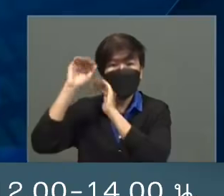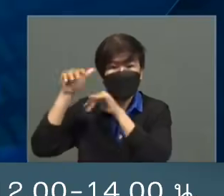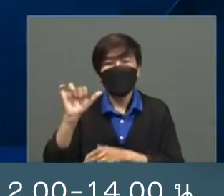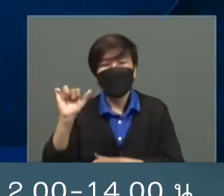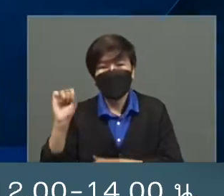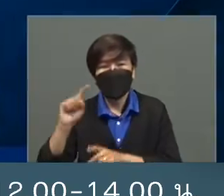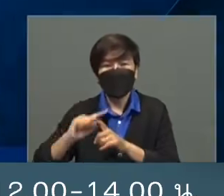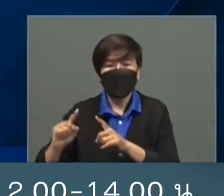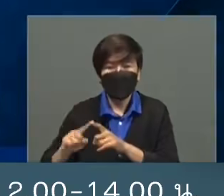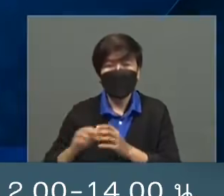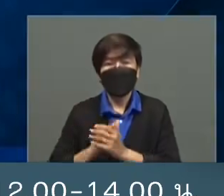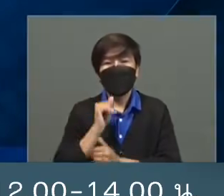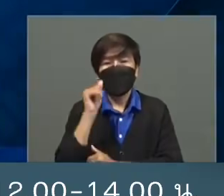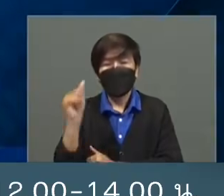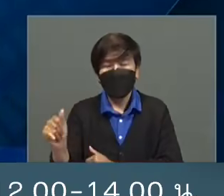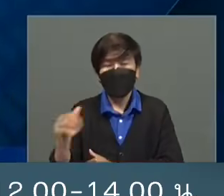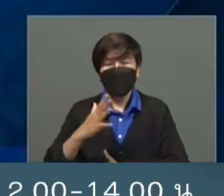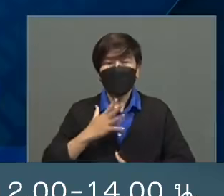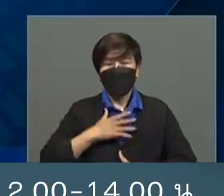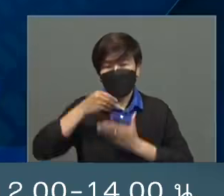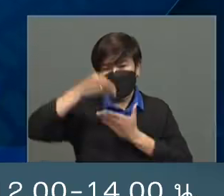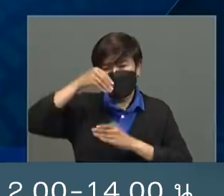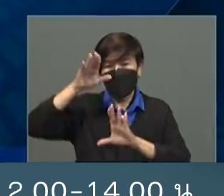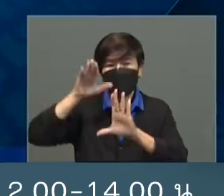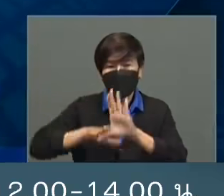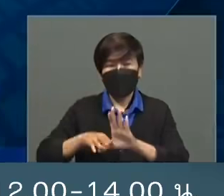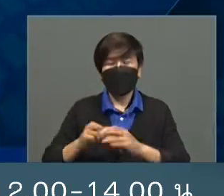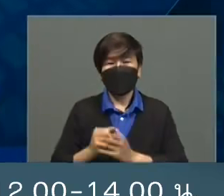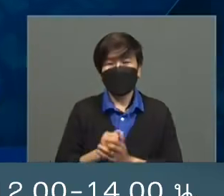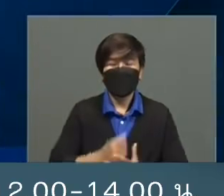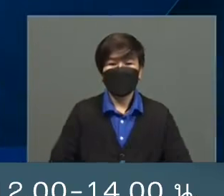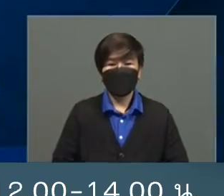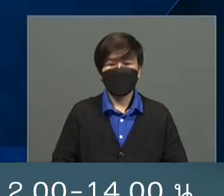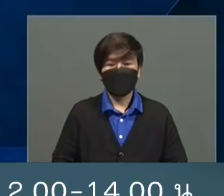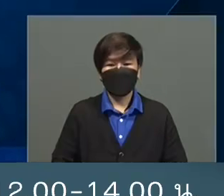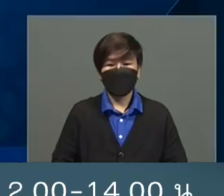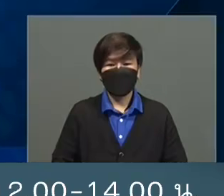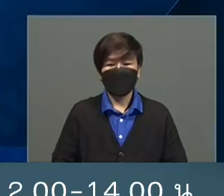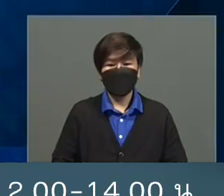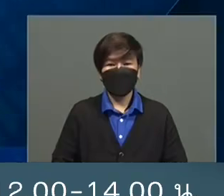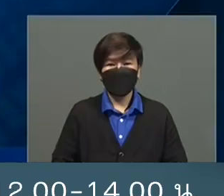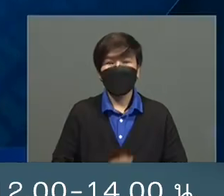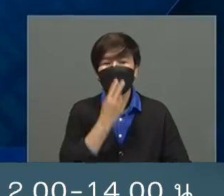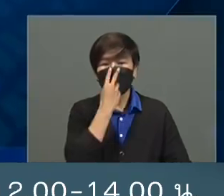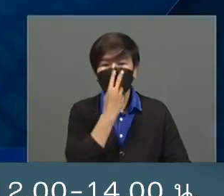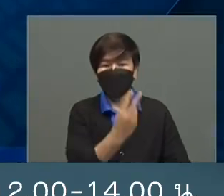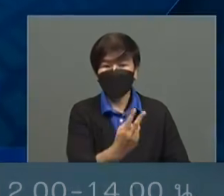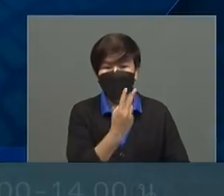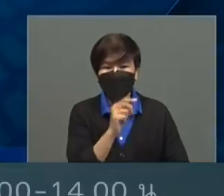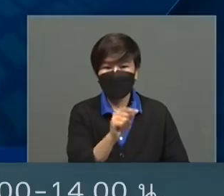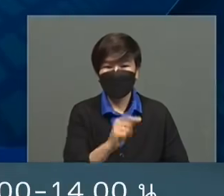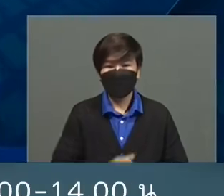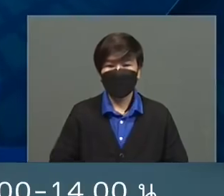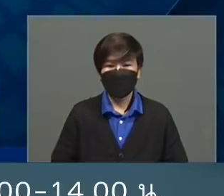พิ่มและในวันพรุ่งนี้สบคชุดเล็กก็จะพิจารณามาตรการคุมเข้มพื้นที่เสี่ยงติดเชื้อของแต่ละจังหวัด